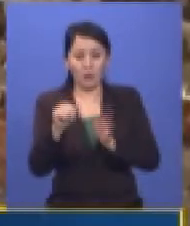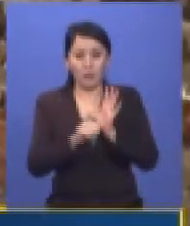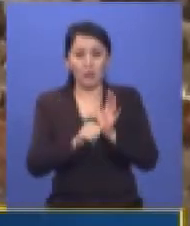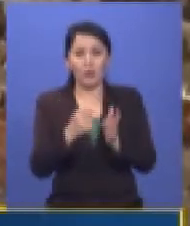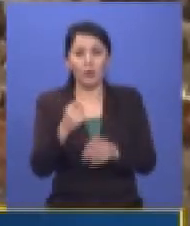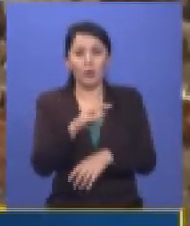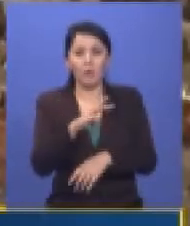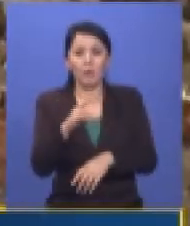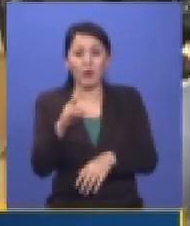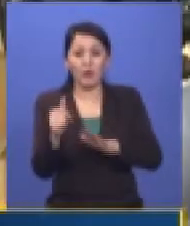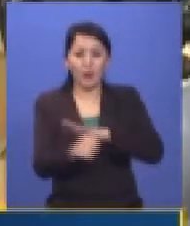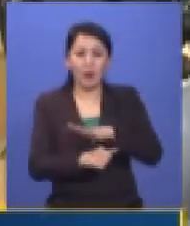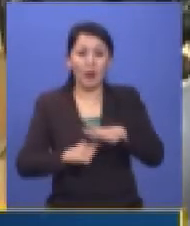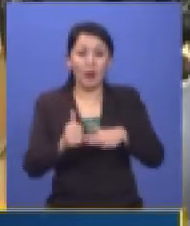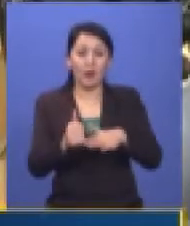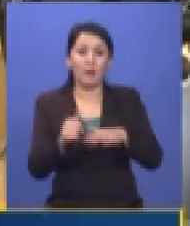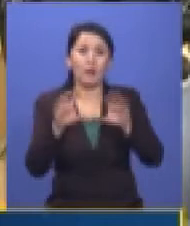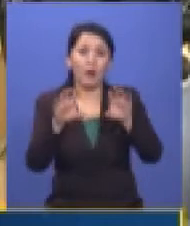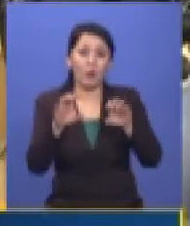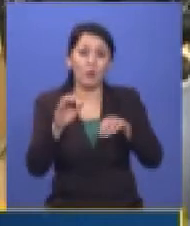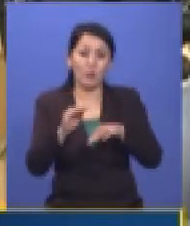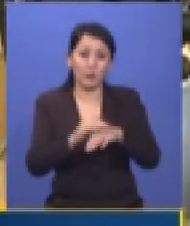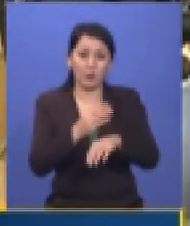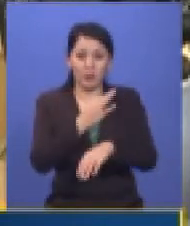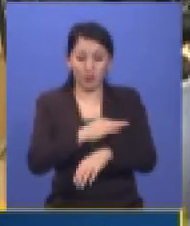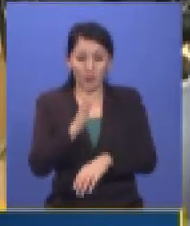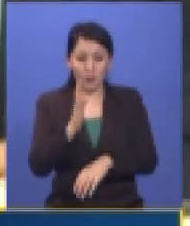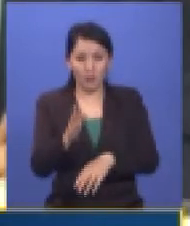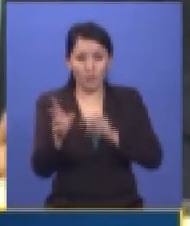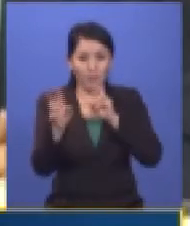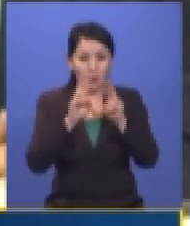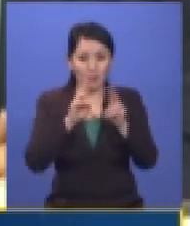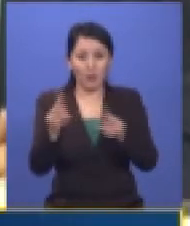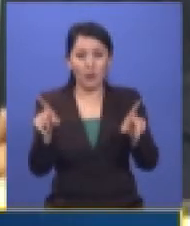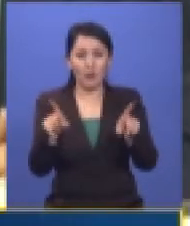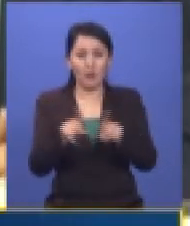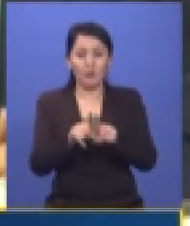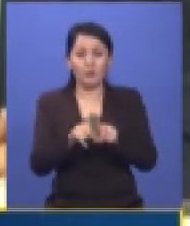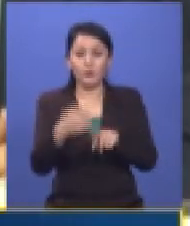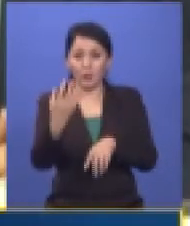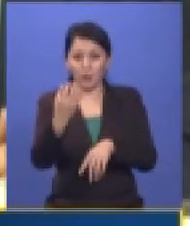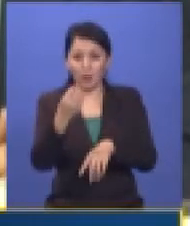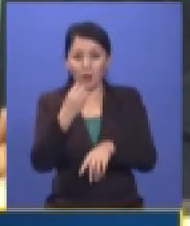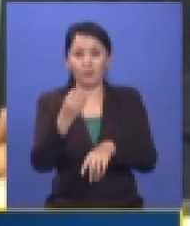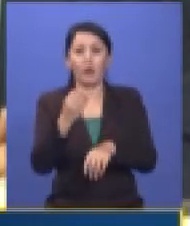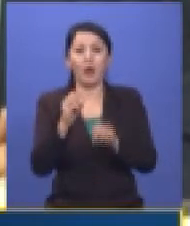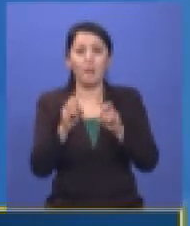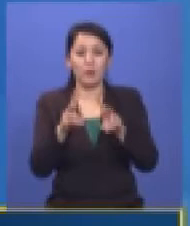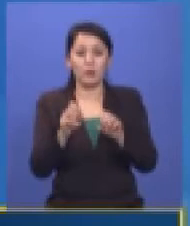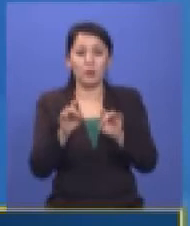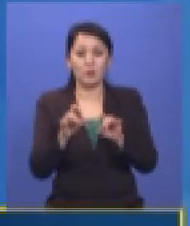миллион қаңғырған ит пен мысықтарды ұстау шараларына жұмсалды. Брифинг барысында сонымен қатар тағамдық қауіпсіздік туралы да